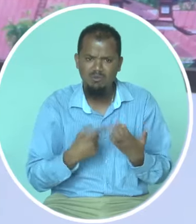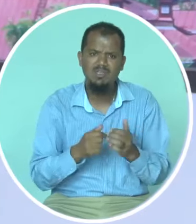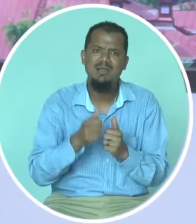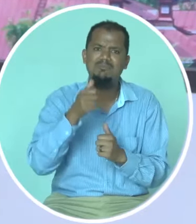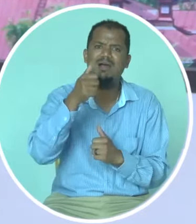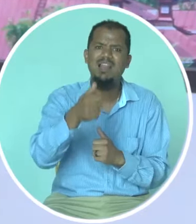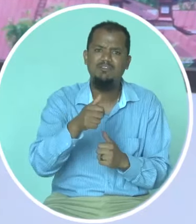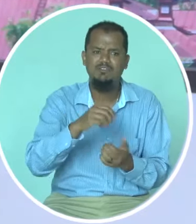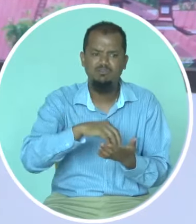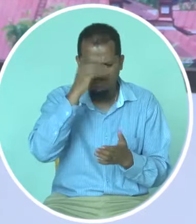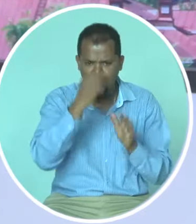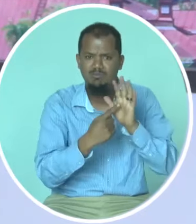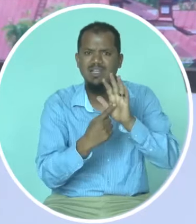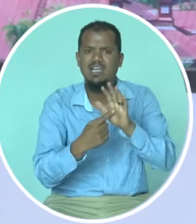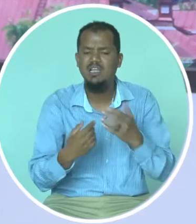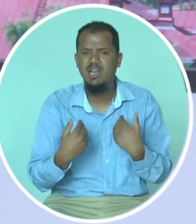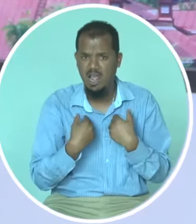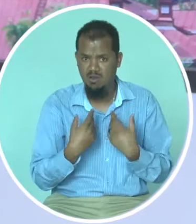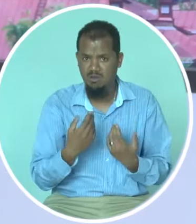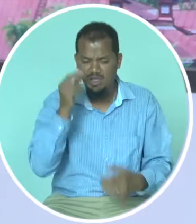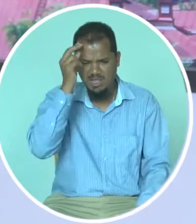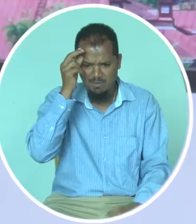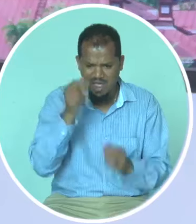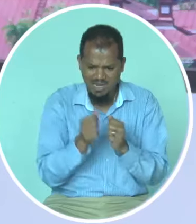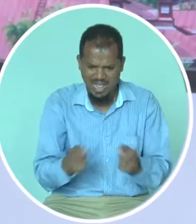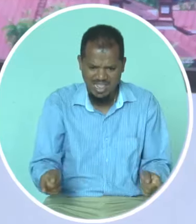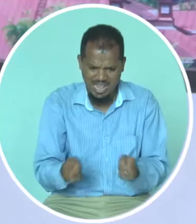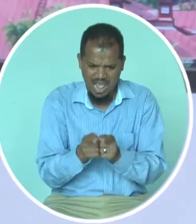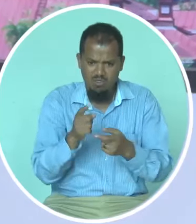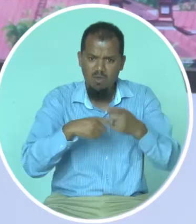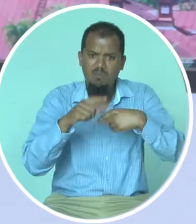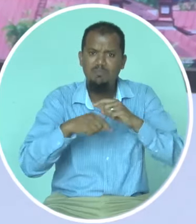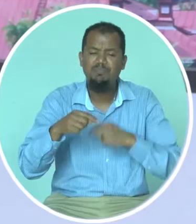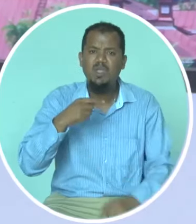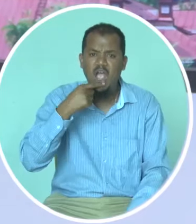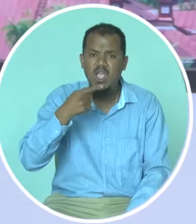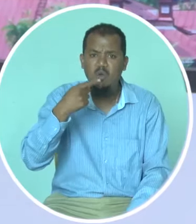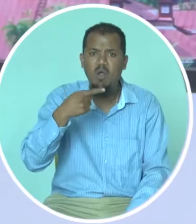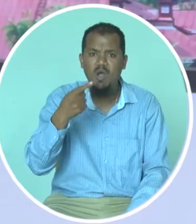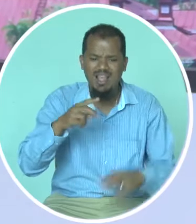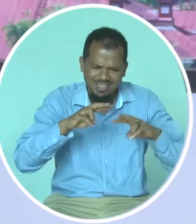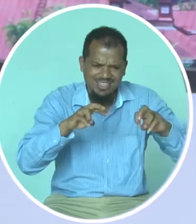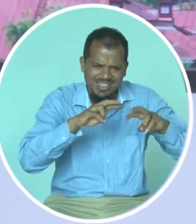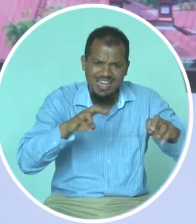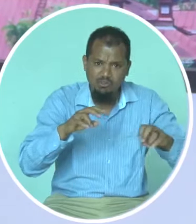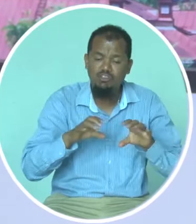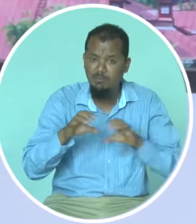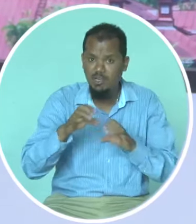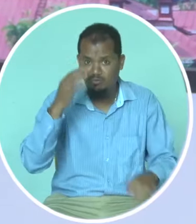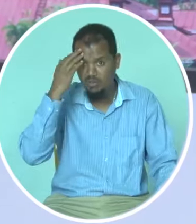ባለፈ ትምርቱም የሚያሳየን እነዚህ ናቸውና ከባህል ጋር ተገናኝተው የሚመጣ የቋንቋ ጥናቶችም